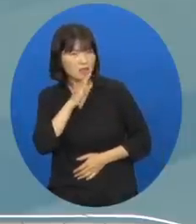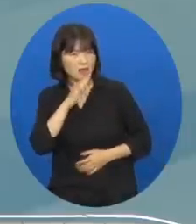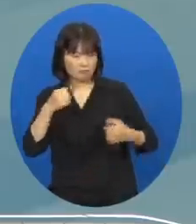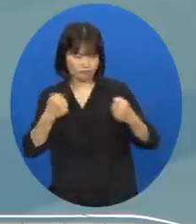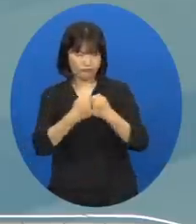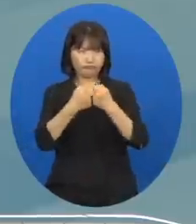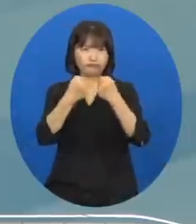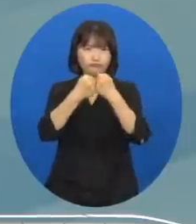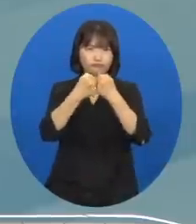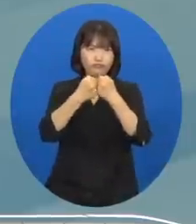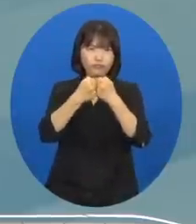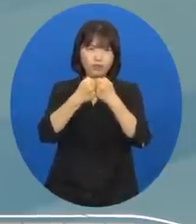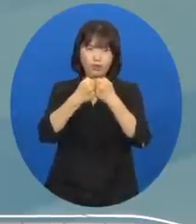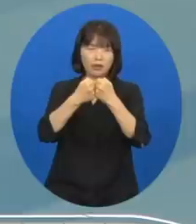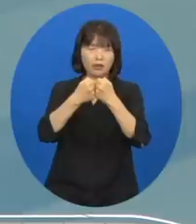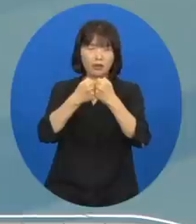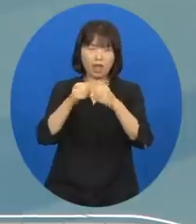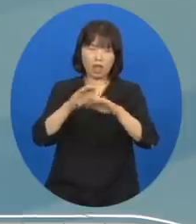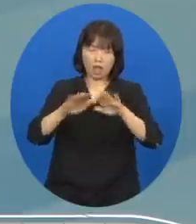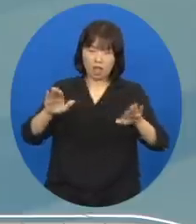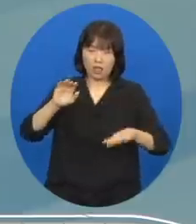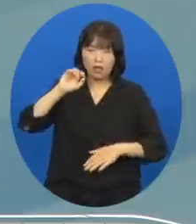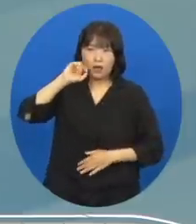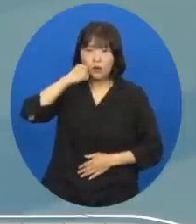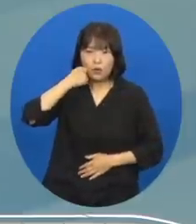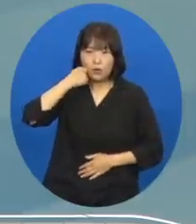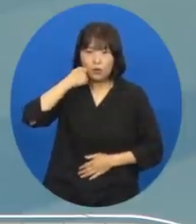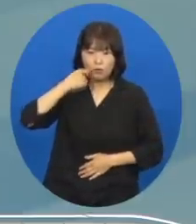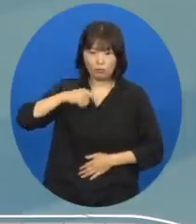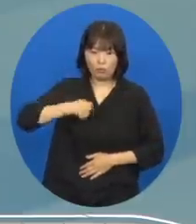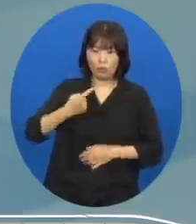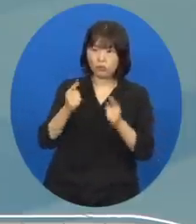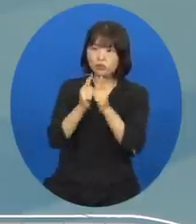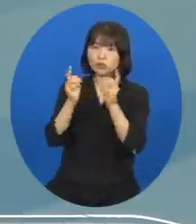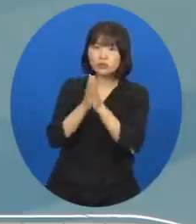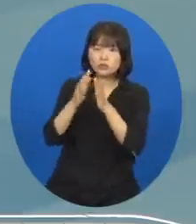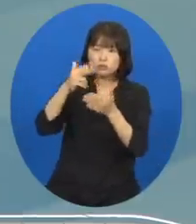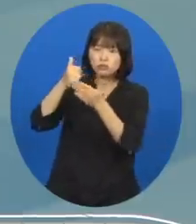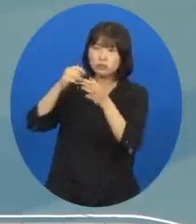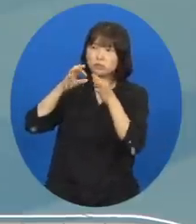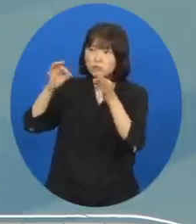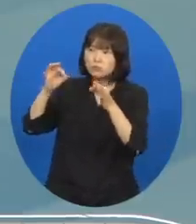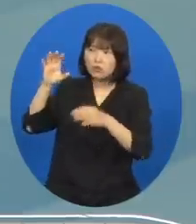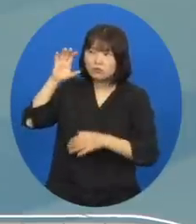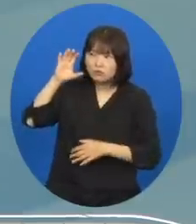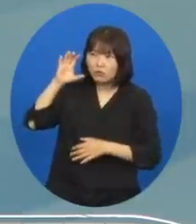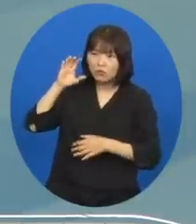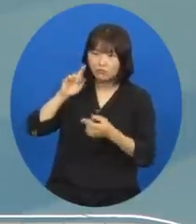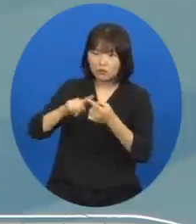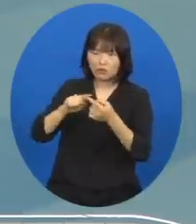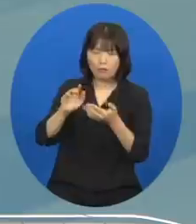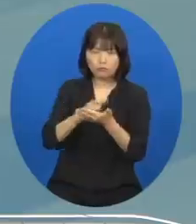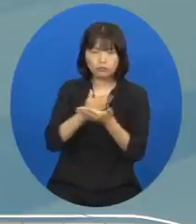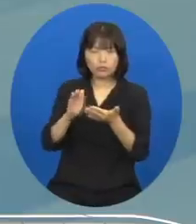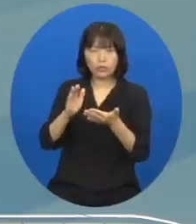싸움은 말릴 수가 없어요. 자기가 주님의 음성을 들었다는데 그걸 어떻게 분별해 줄 수 있어요?